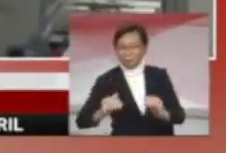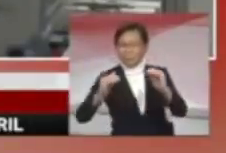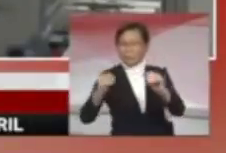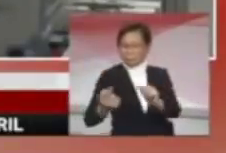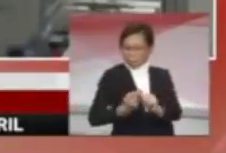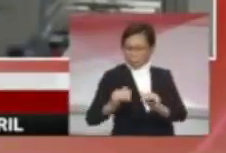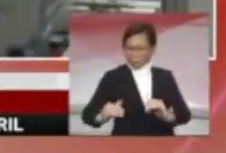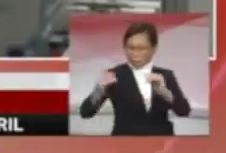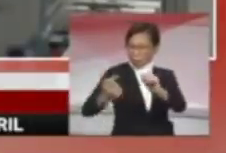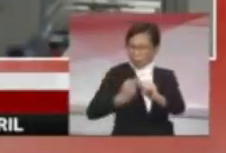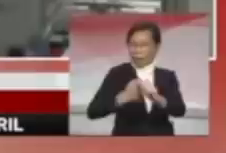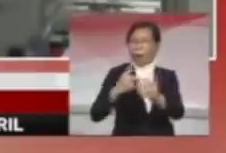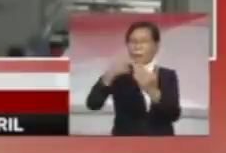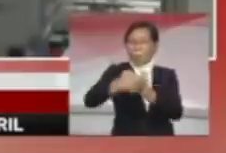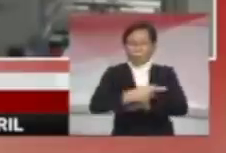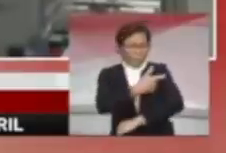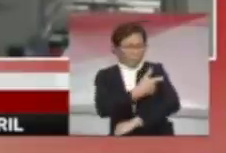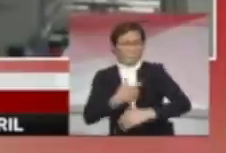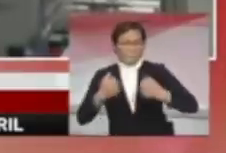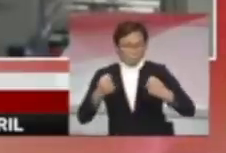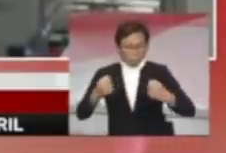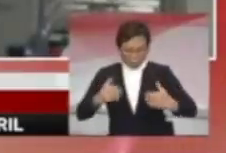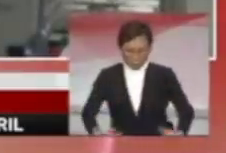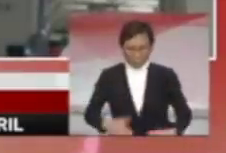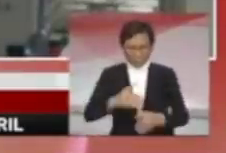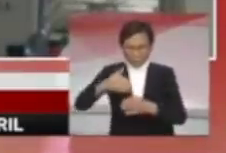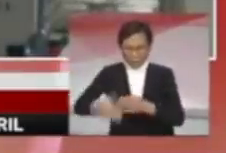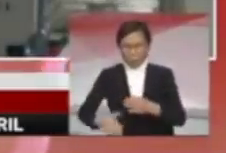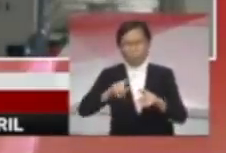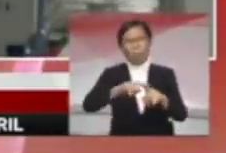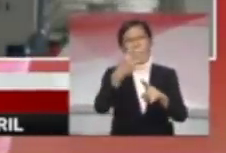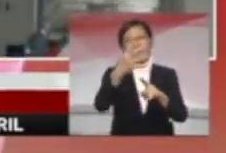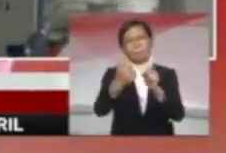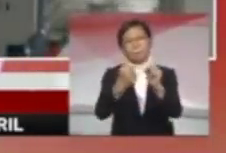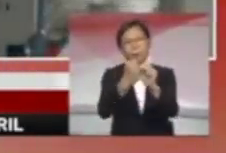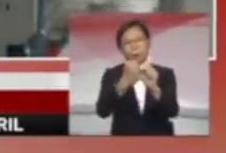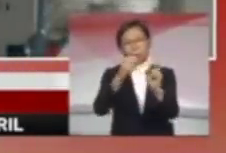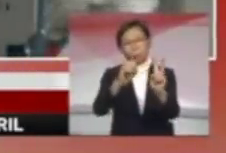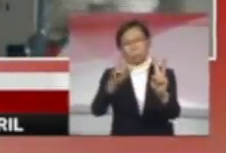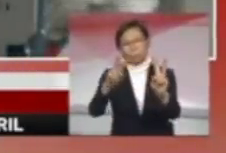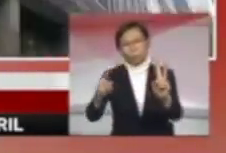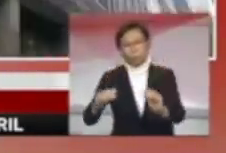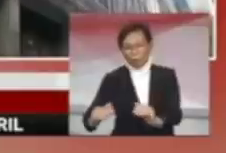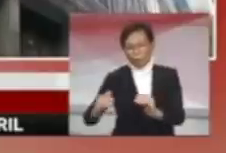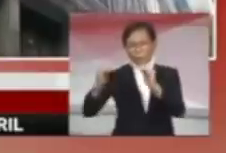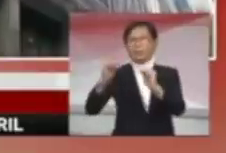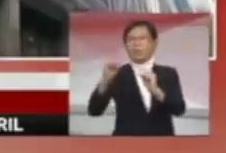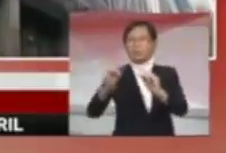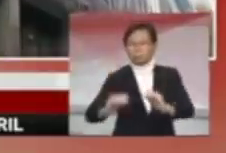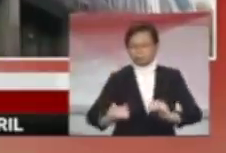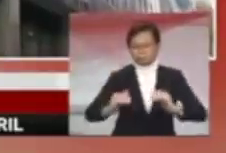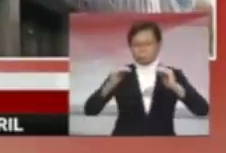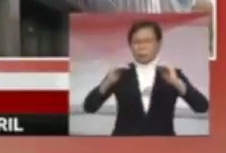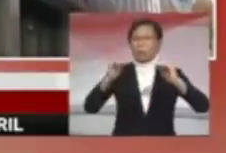program imunisasi ini dijadwalkan Taman pada bulan Everton ini fasa kedua pula akan